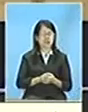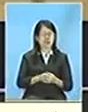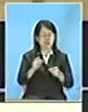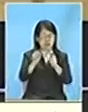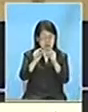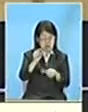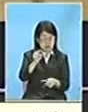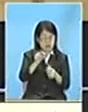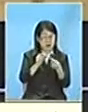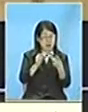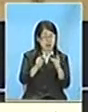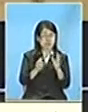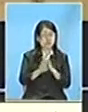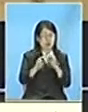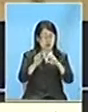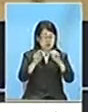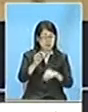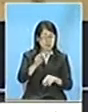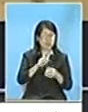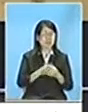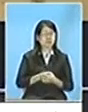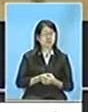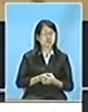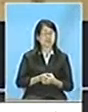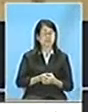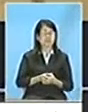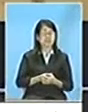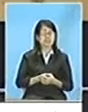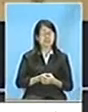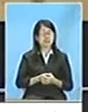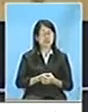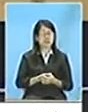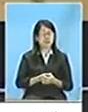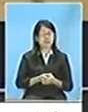างอื่นค่ะท่านกอบกุลคะ